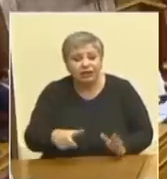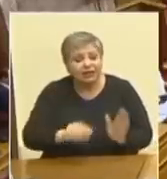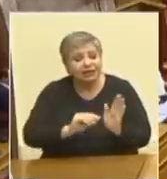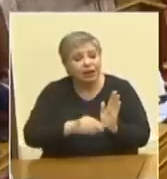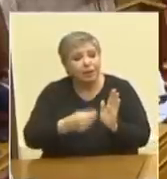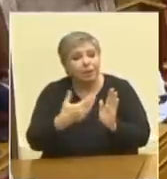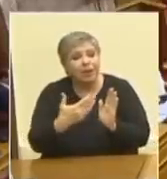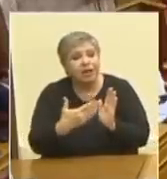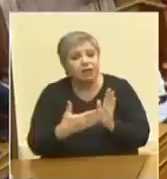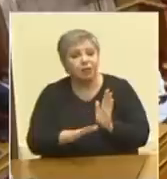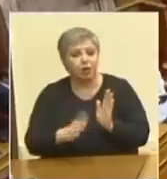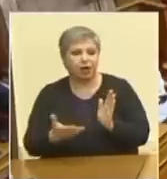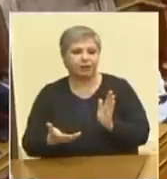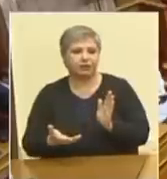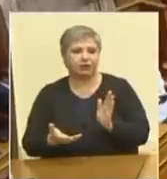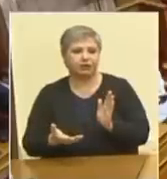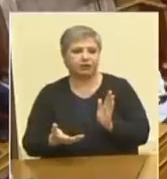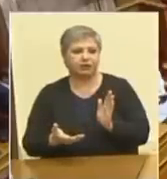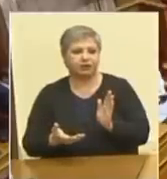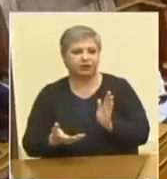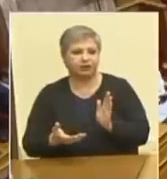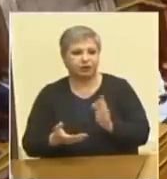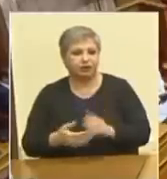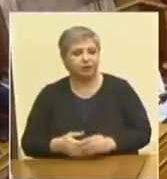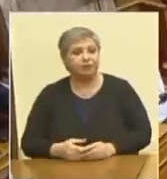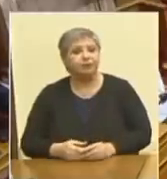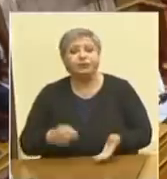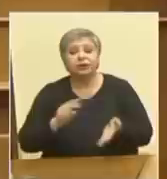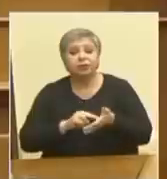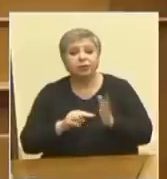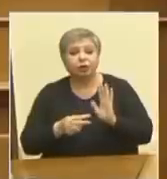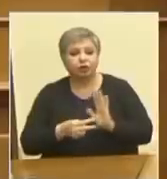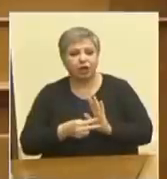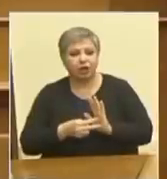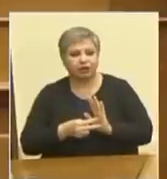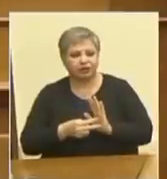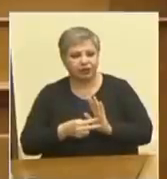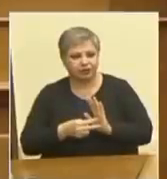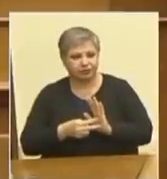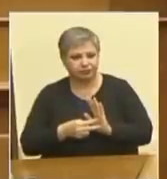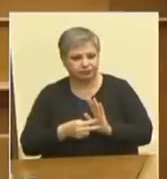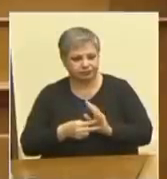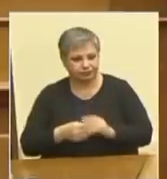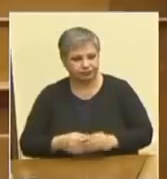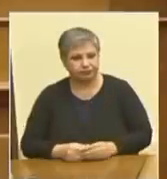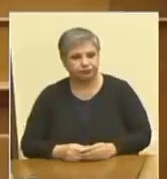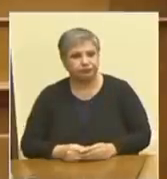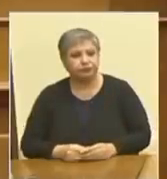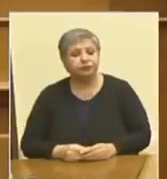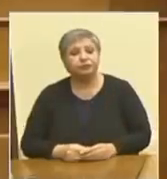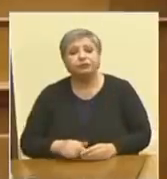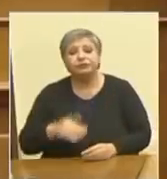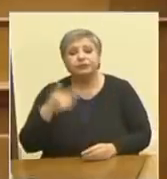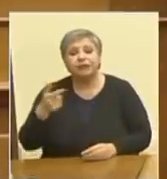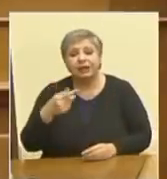Και προσέξτε! Κάντε ησυχία, παρακαλώ. Κάντε ησυχία. Προσέξτε! Προσέξτε λίγο, κύριε Τσίπρα.